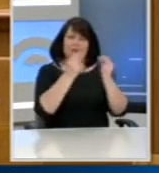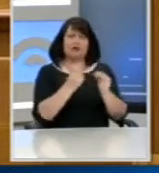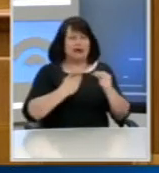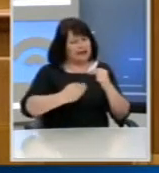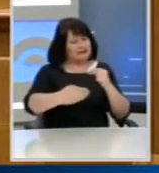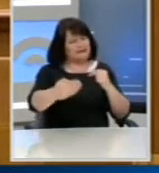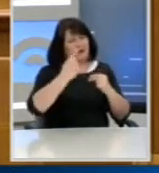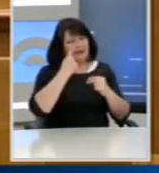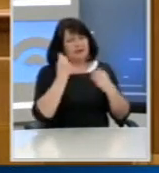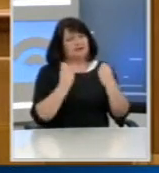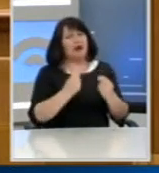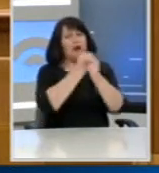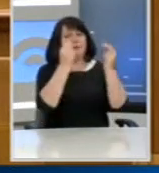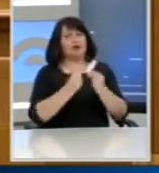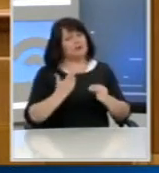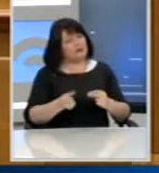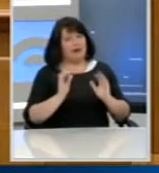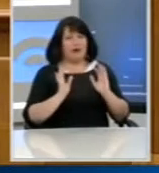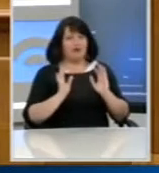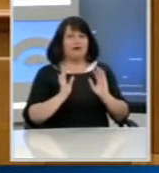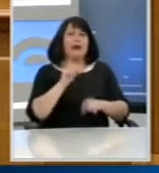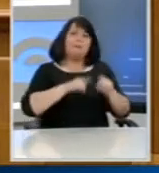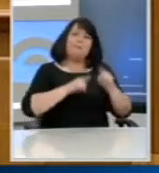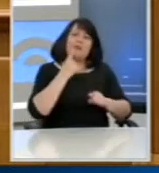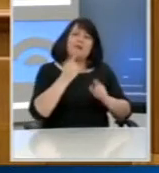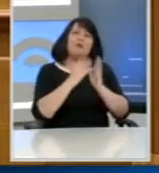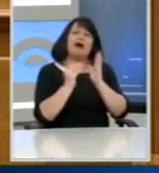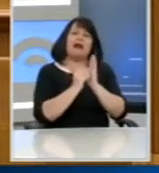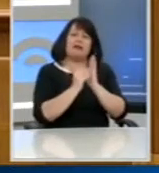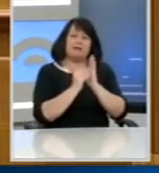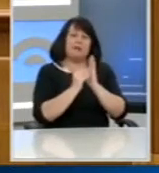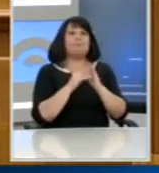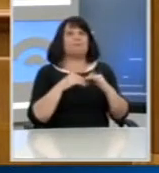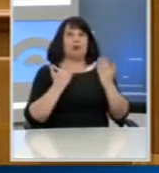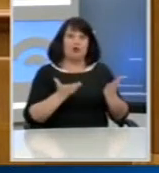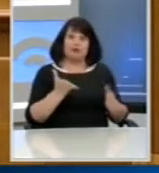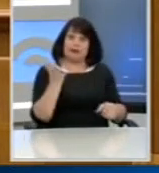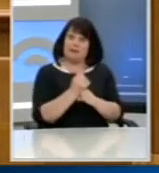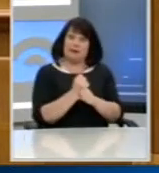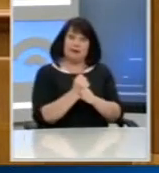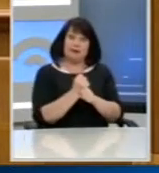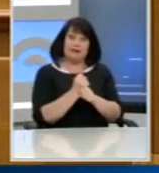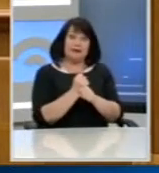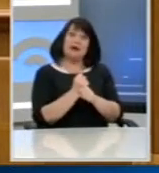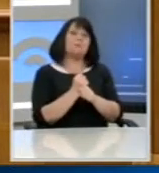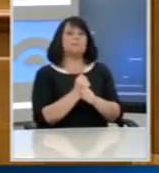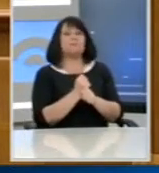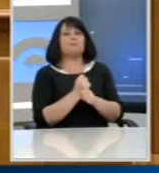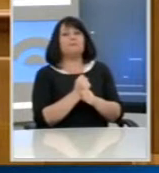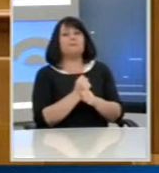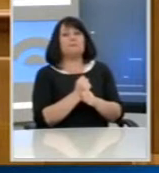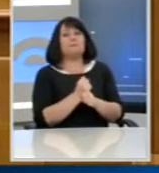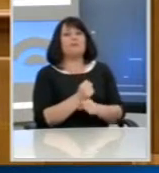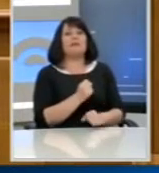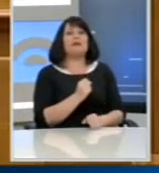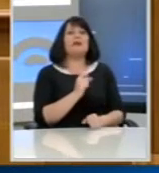θα έχουν ισχυρό αντίκτυπο στελέχη μας. Ενδεικτικά μόνο αναφέρω ότι με επιτυχία προχωράνε εκποιήσεις εύκριστων μη